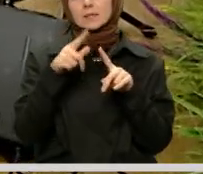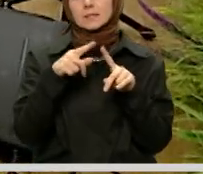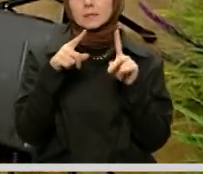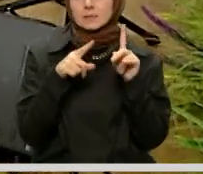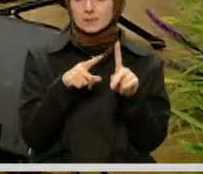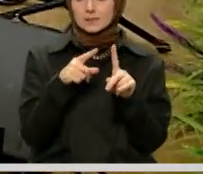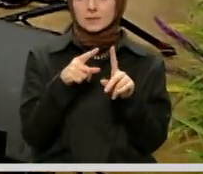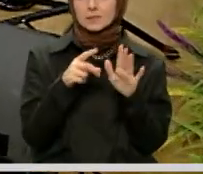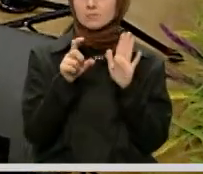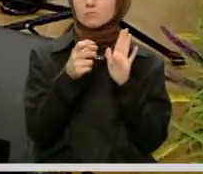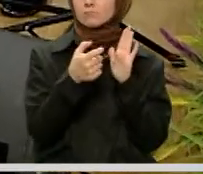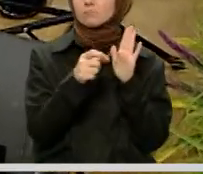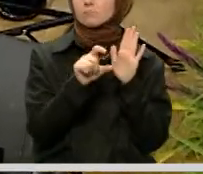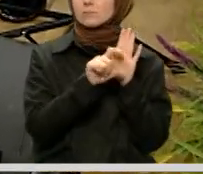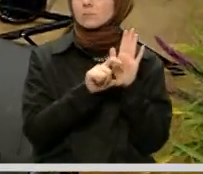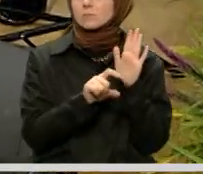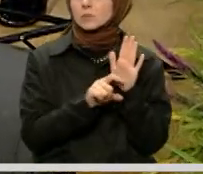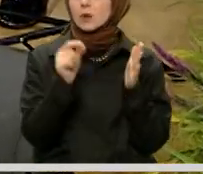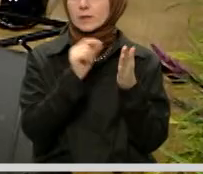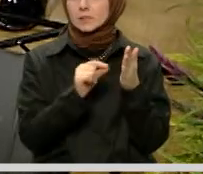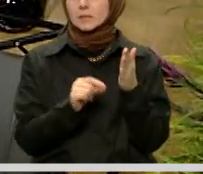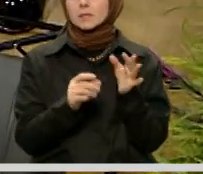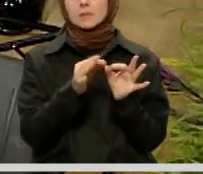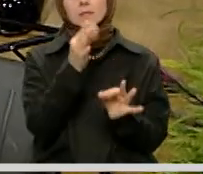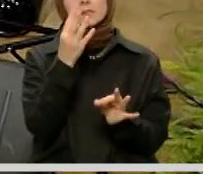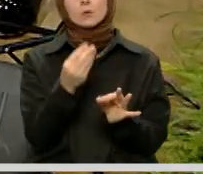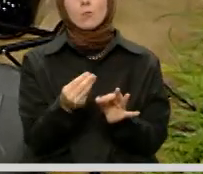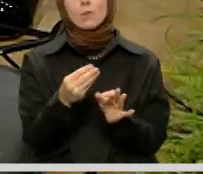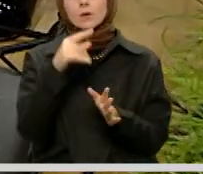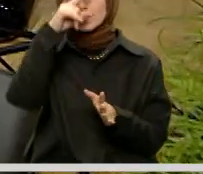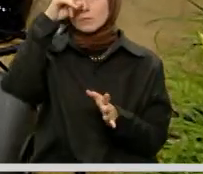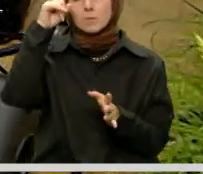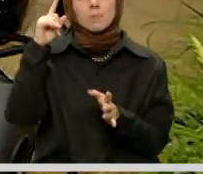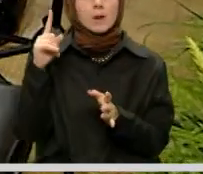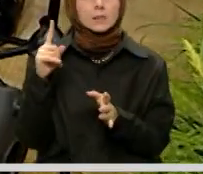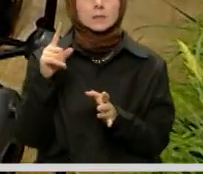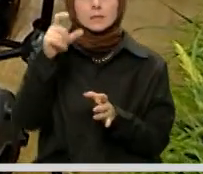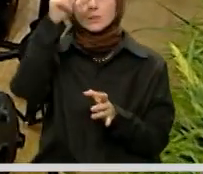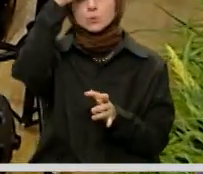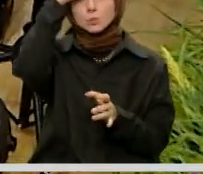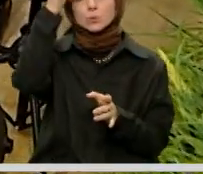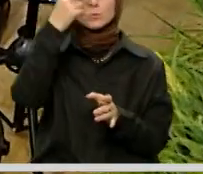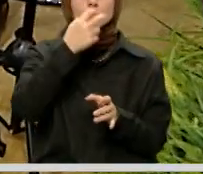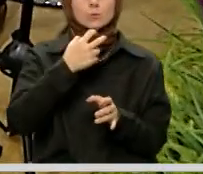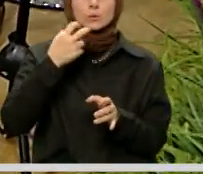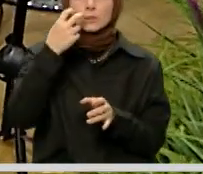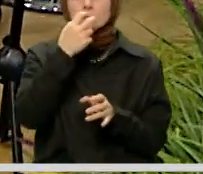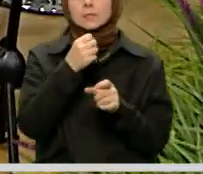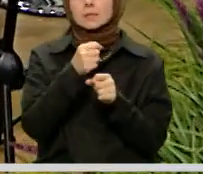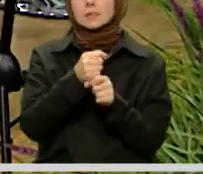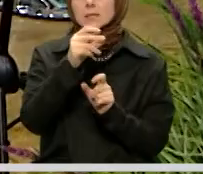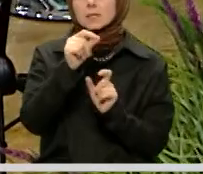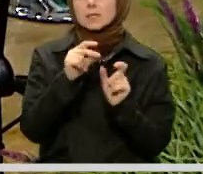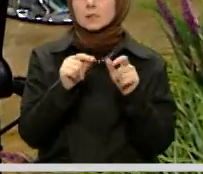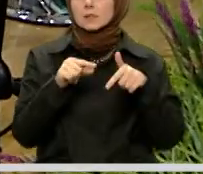şairlerimizden, belki Türk musikisinin şu elimizdeki güfte külliyatını böyle bir